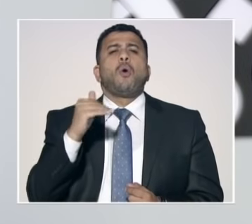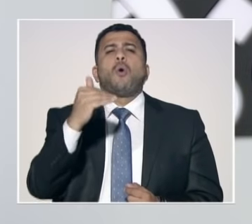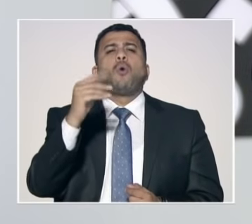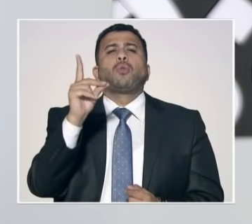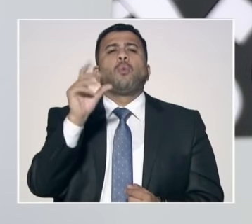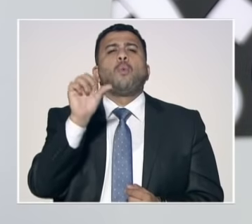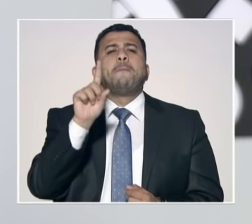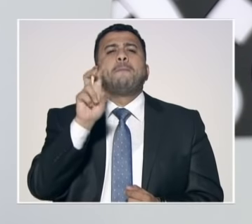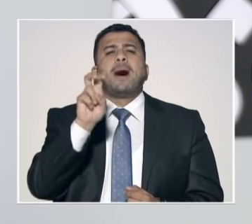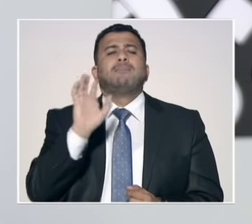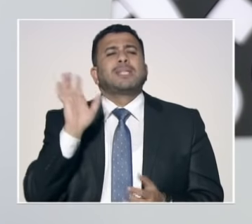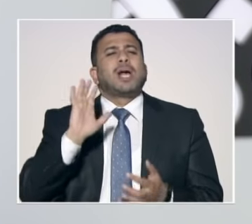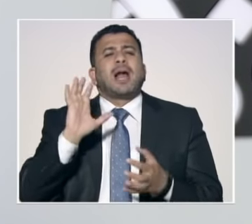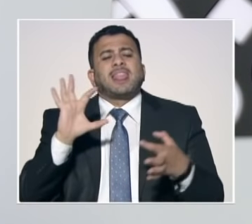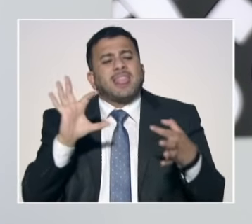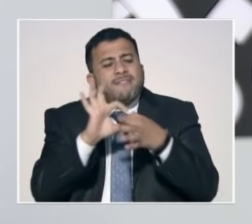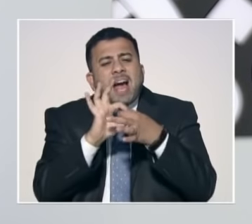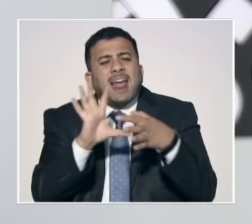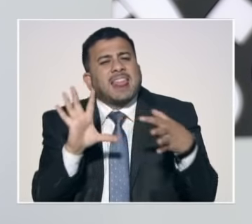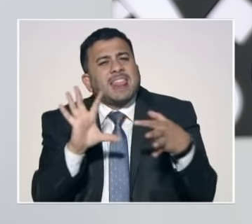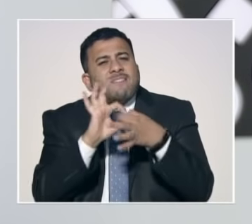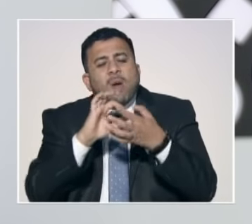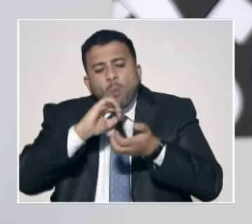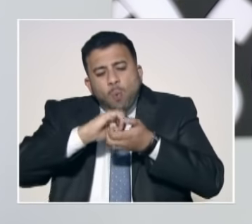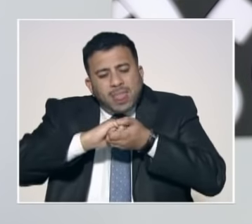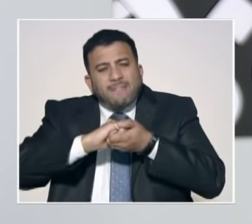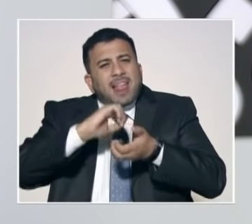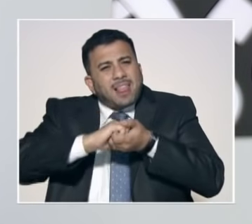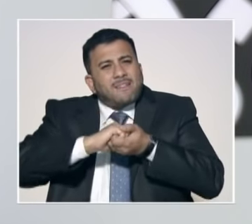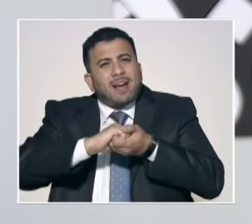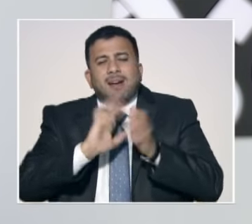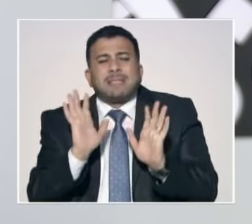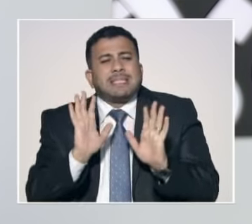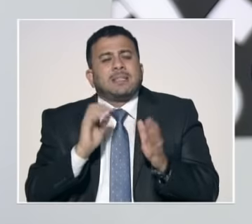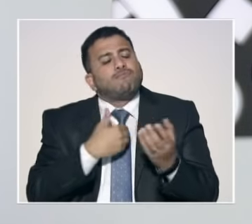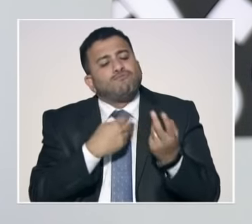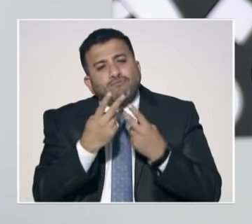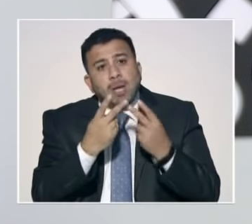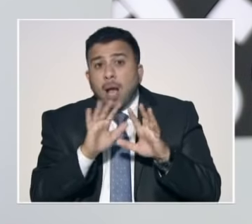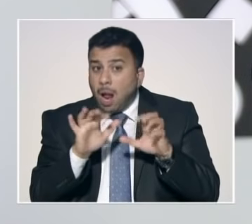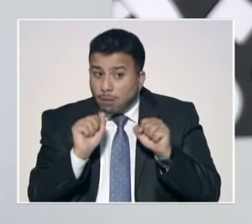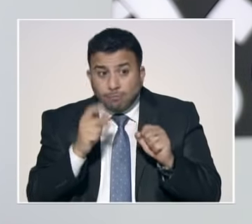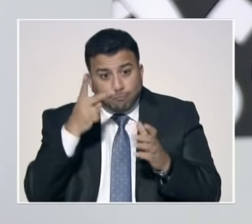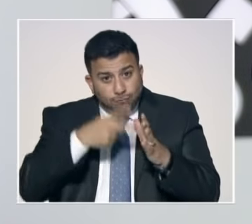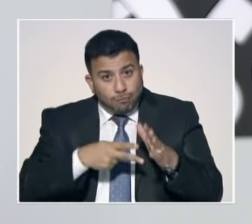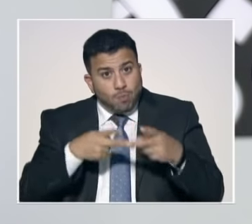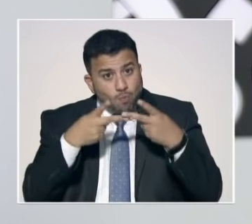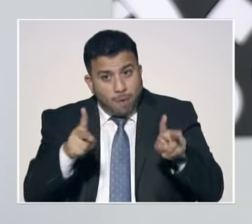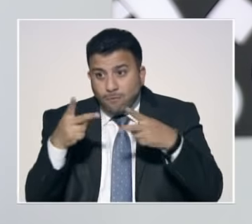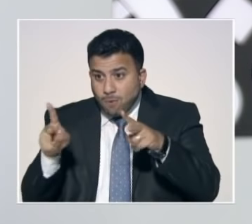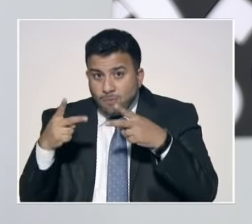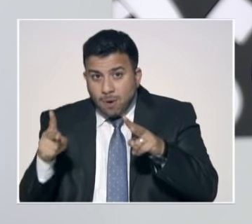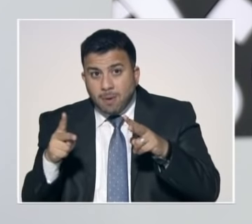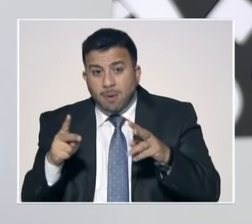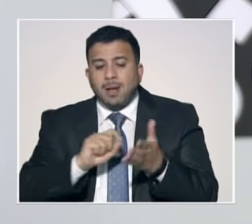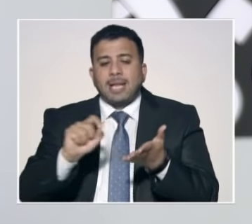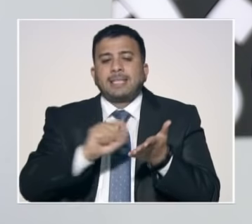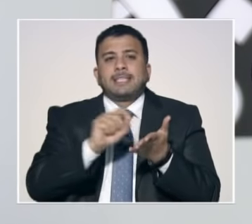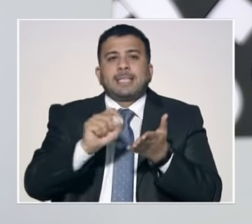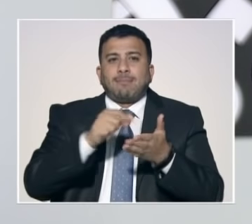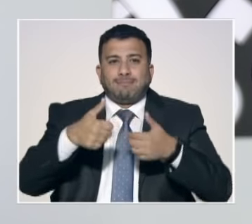بالزواج، يسمى وعد بالزواج، واضح. ثم بعد ذلك يكتبون الكتاب، يسمون الكتاب أو الملكة،